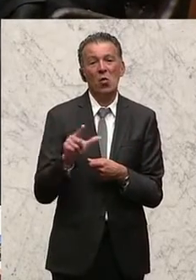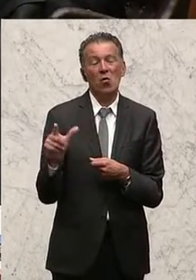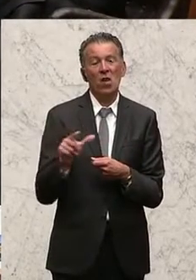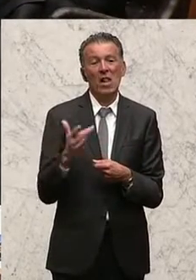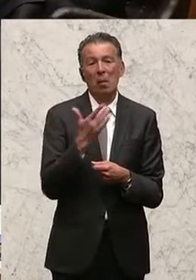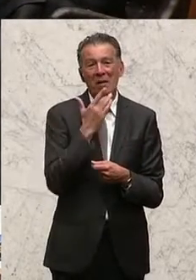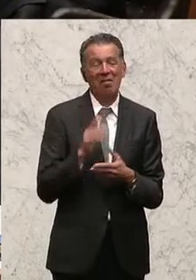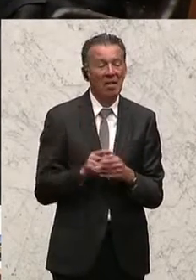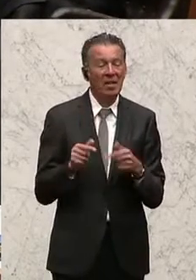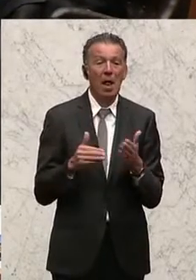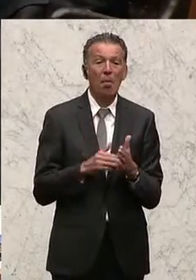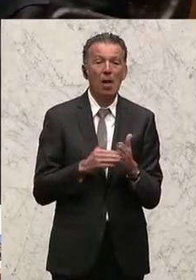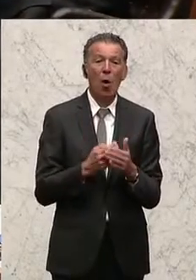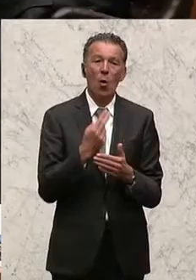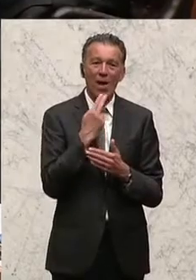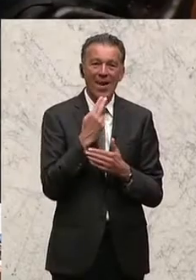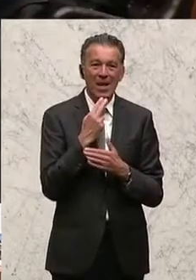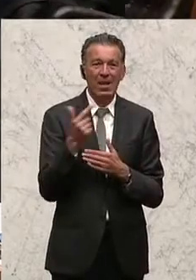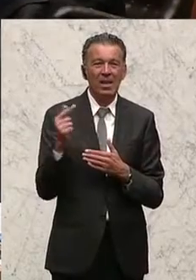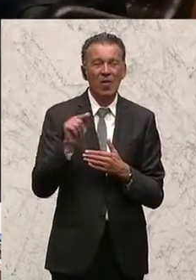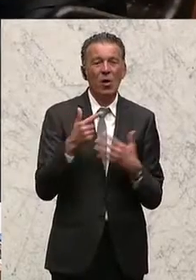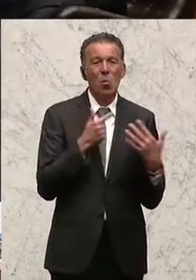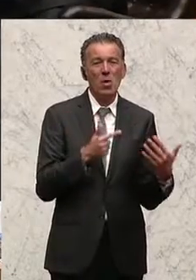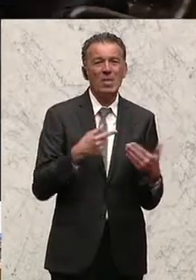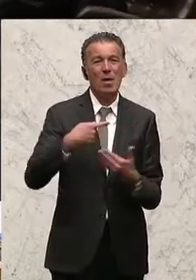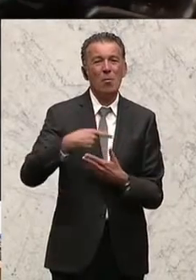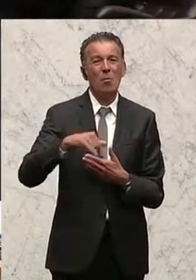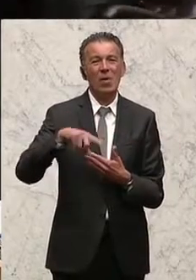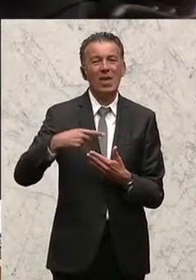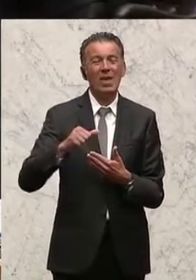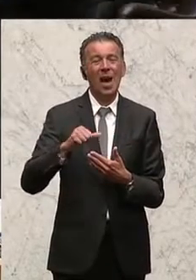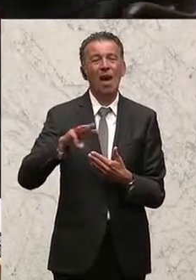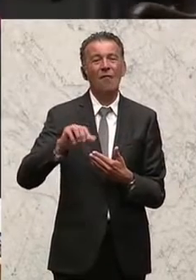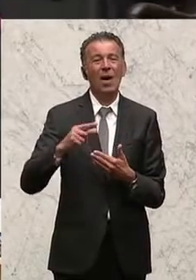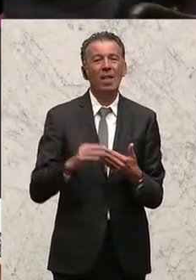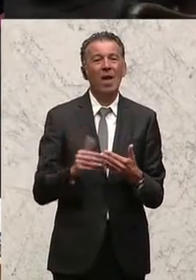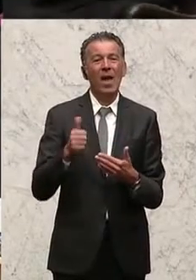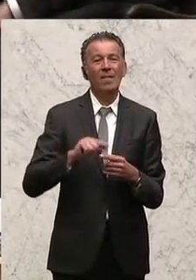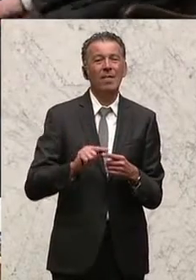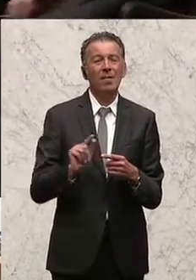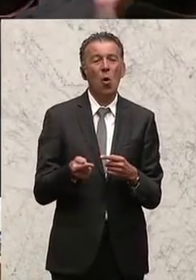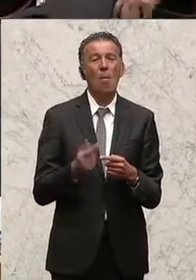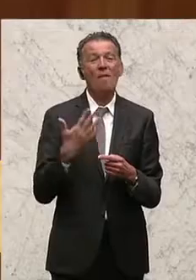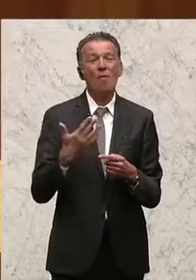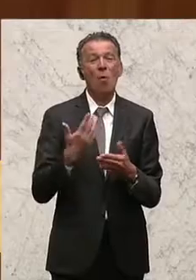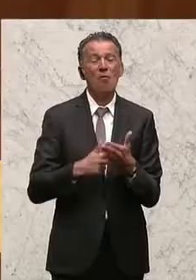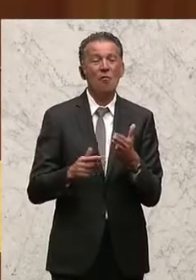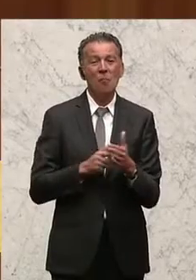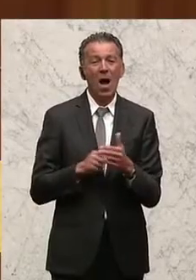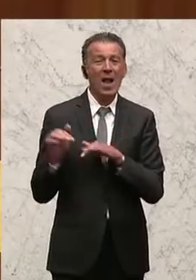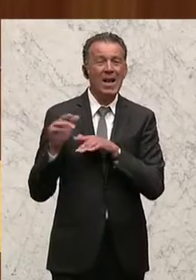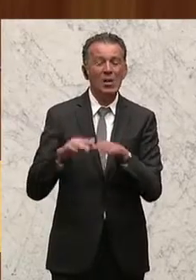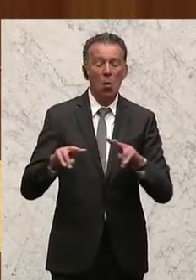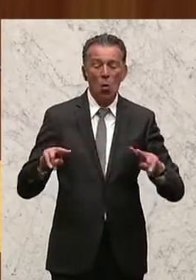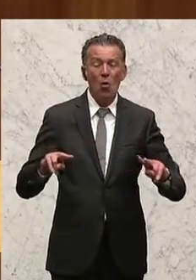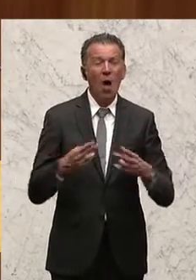wir dazu die Energie von 2,7 Gigawatt. Das ist eineinhalb Mal das Donaukraftwerk Greifenstein. So,